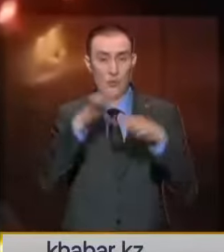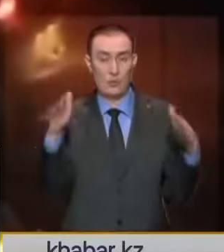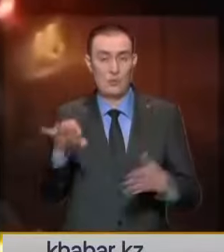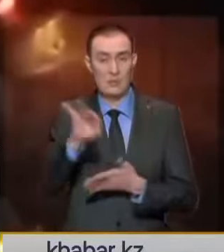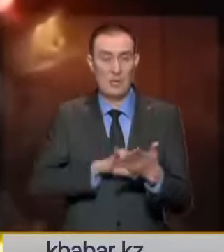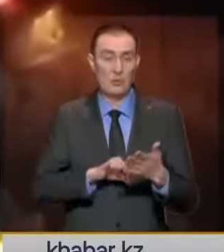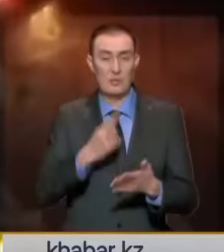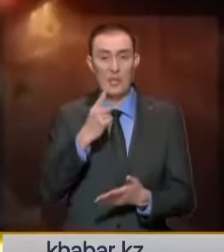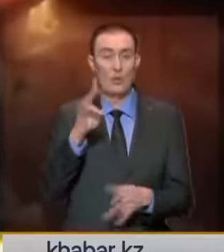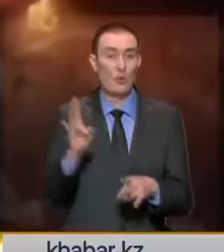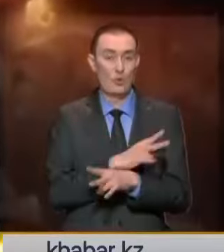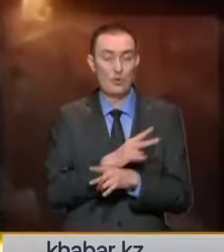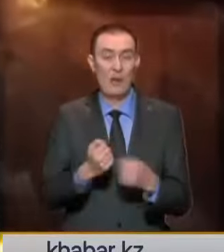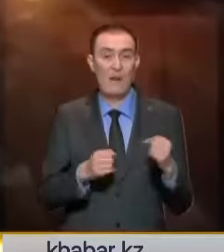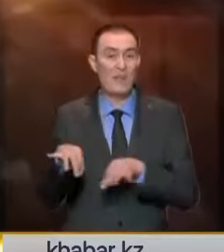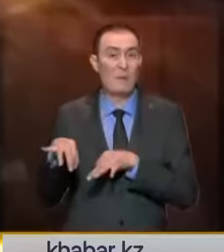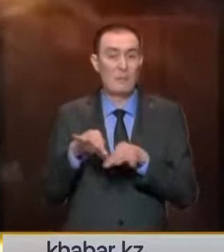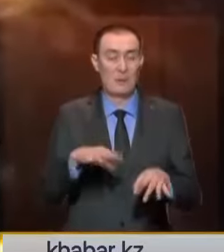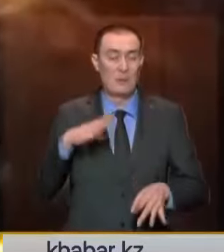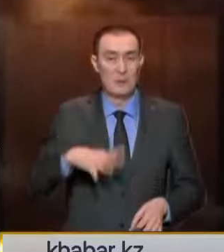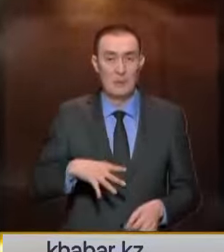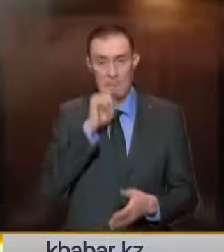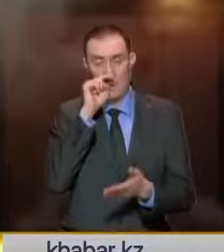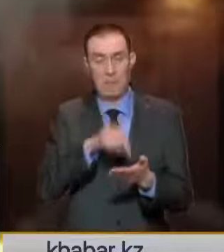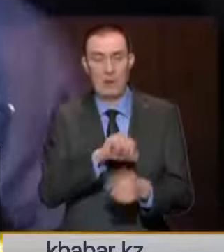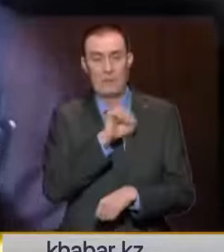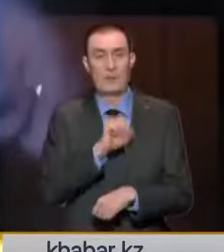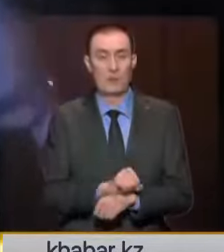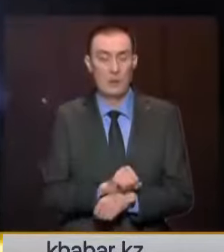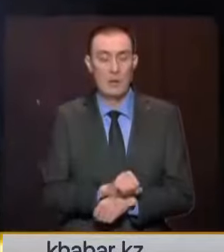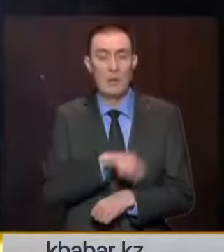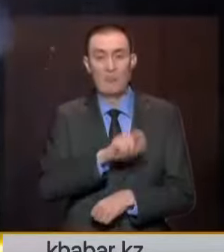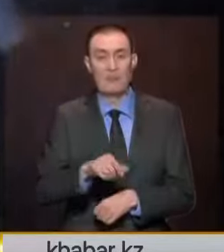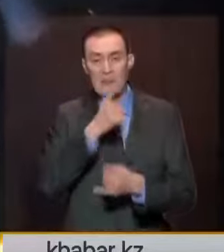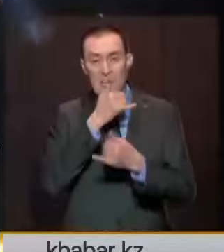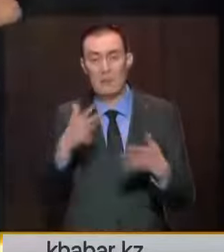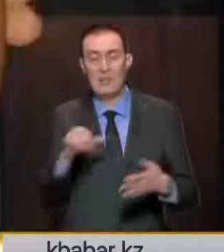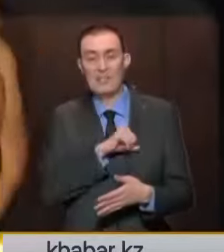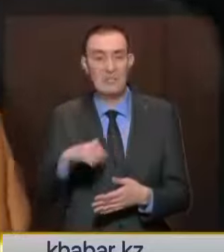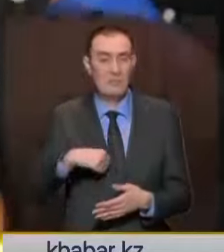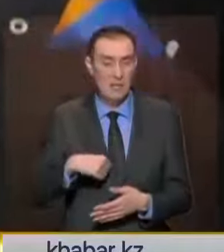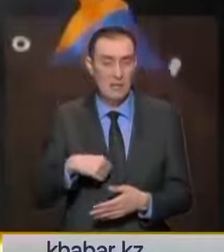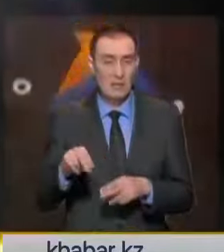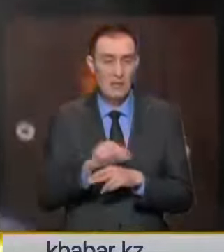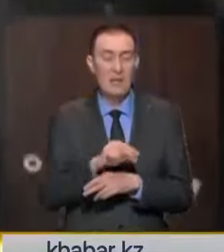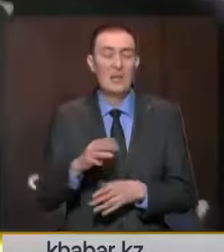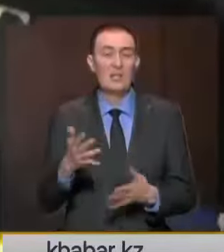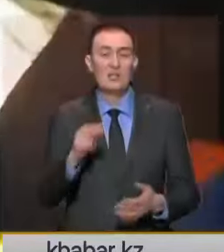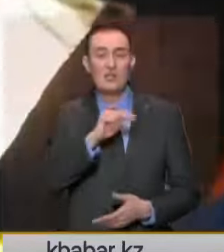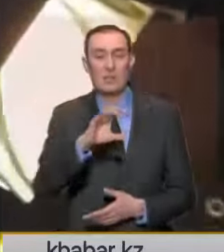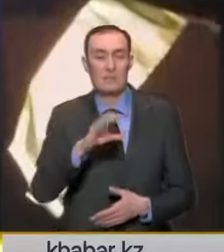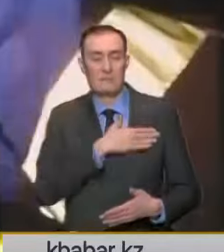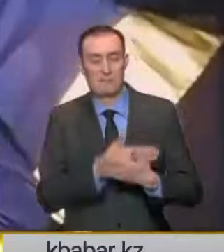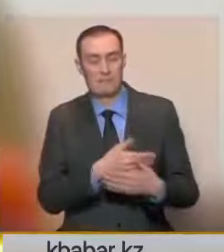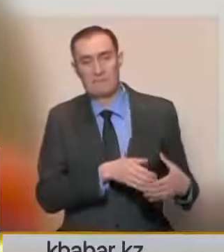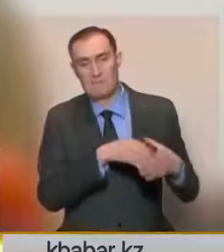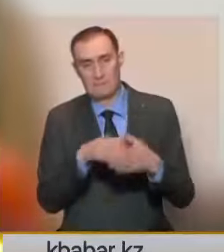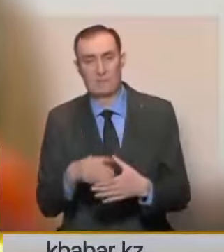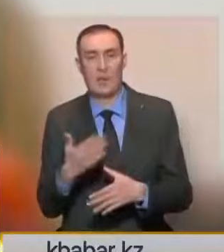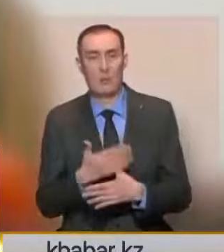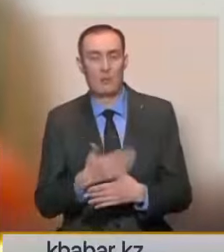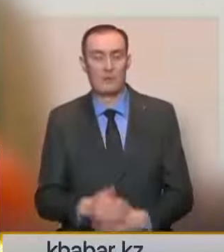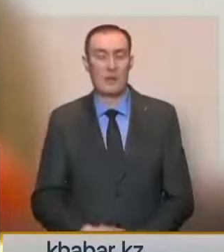буквально за ночь. Автомобили оказались в снежном плену. Пассажиры не справились самостоятельно, спасатели пришли на